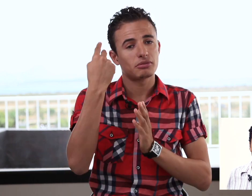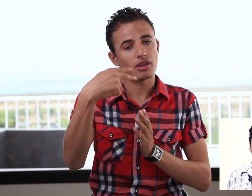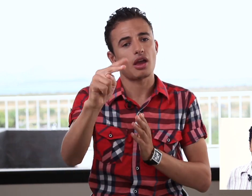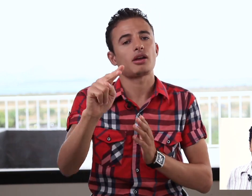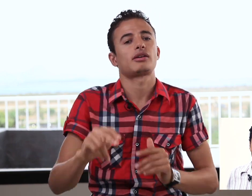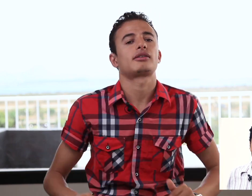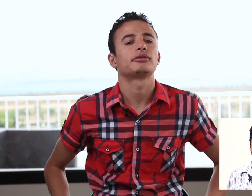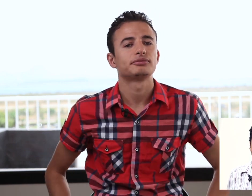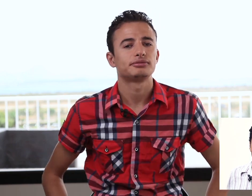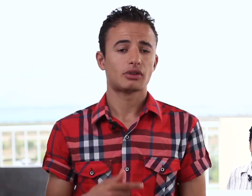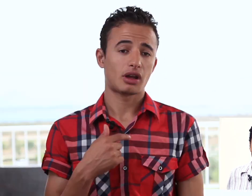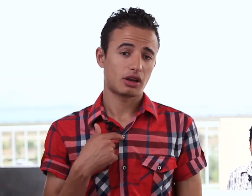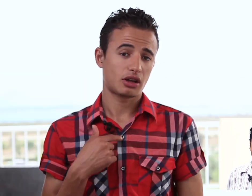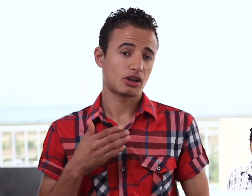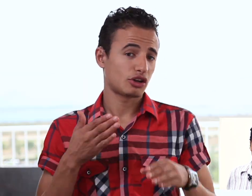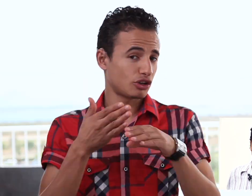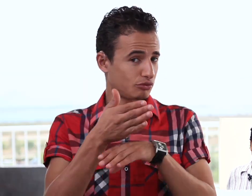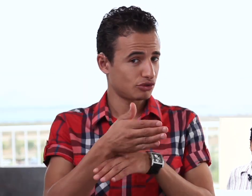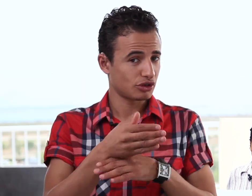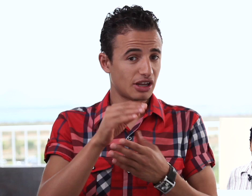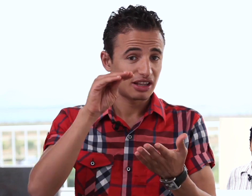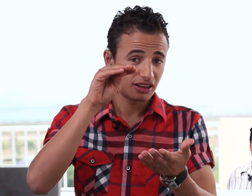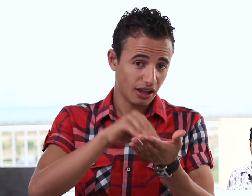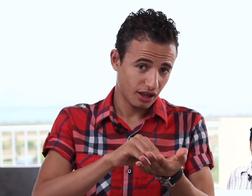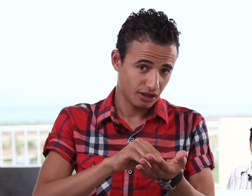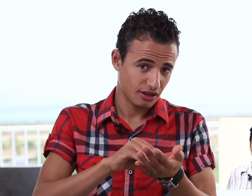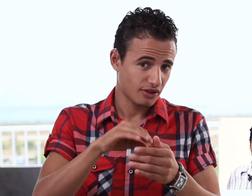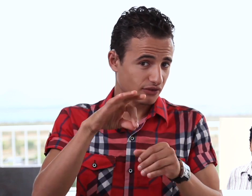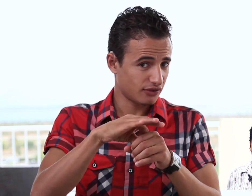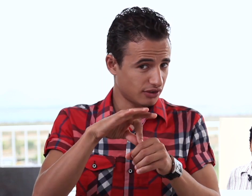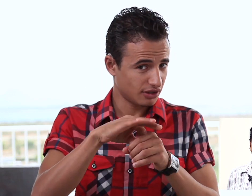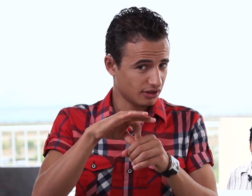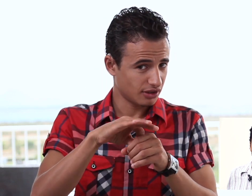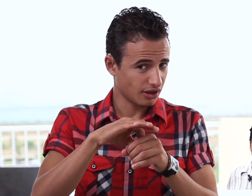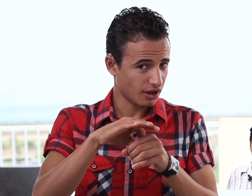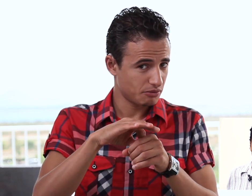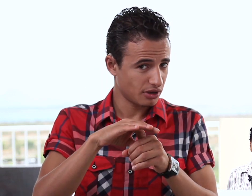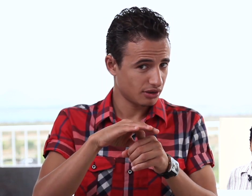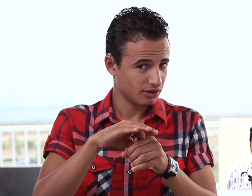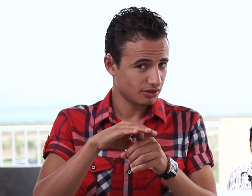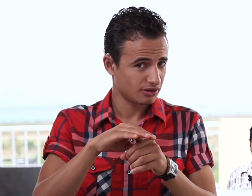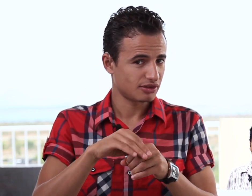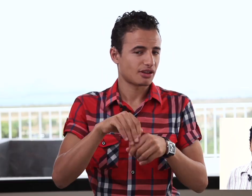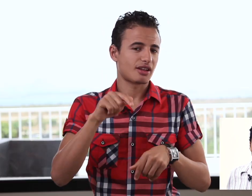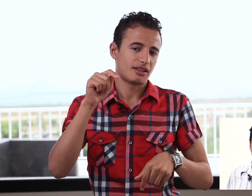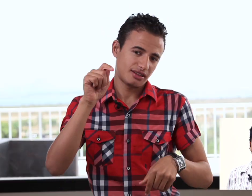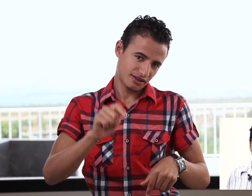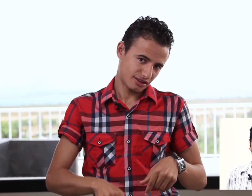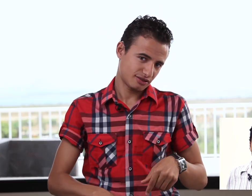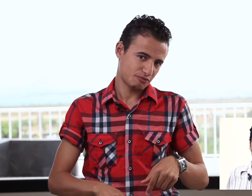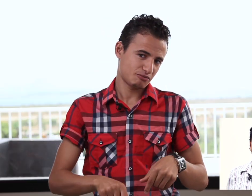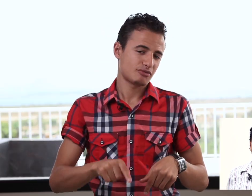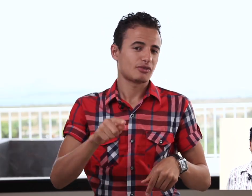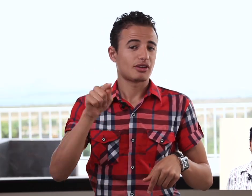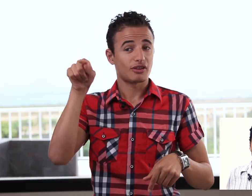تونس الكل، وتدافع على حقك، وهذا نورمال ما حقك كمواطن تونسي.